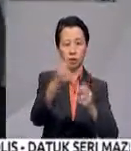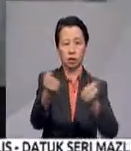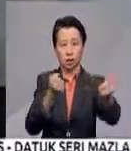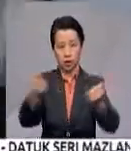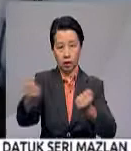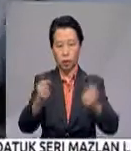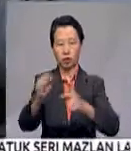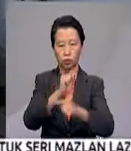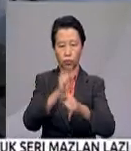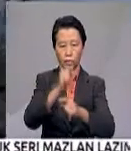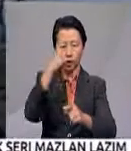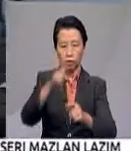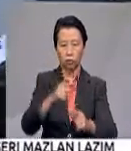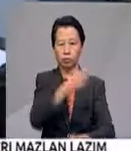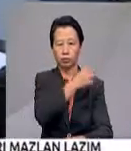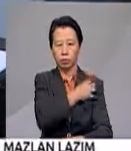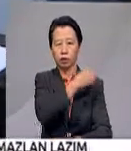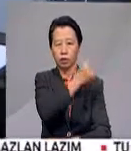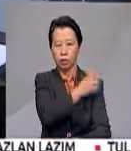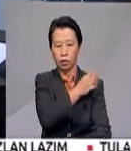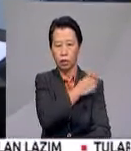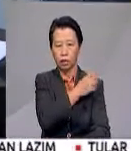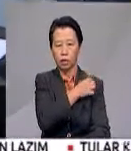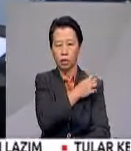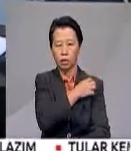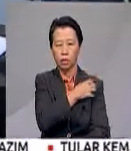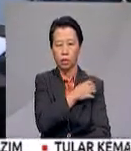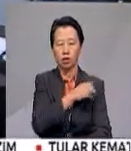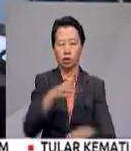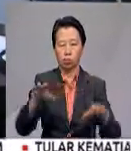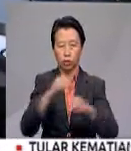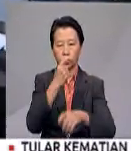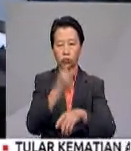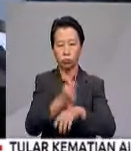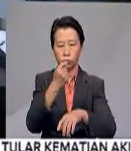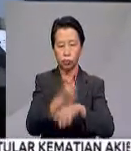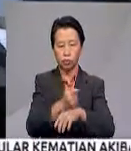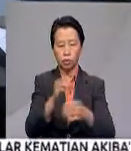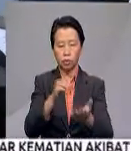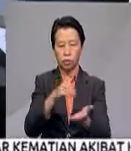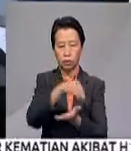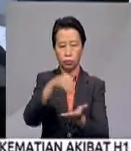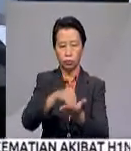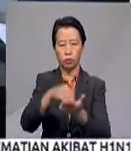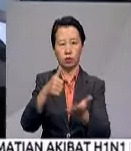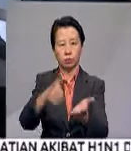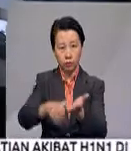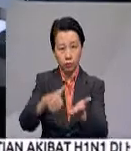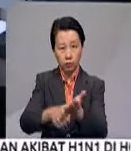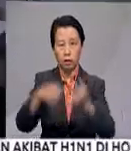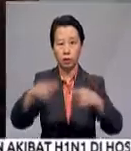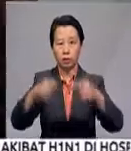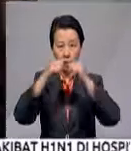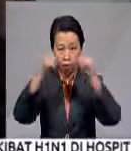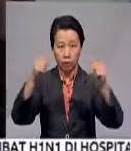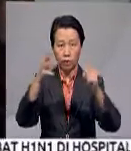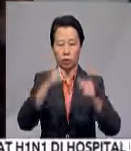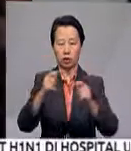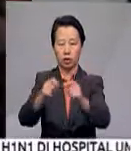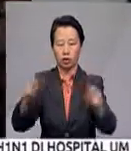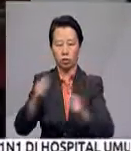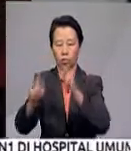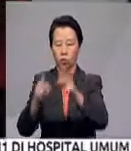akan digunakan bagi pegawai-pegawai penguasa menjalankan tugas mereka di pusat beli belah, pasar-pasar awam dan